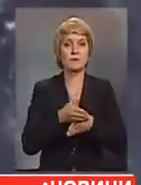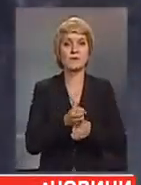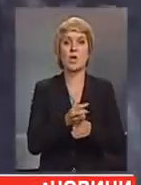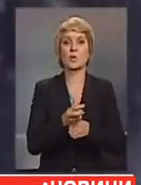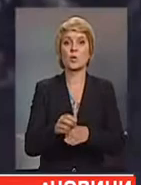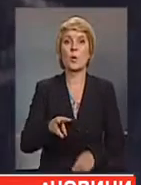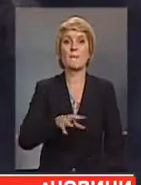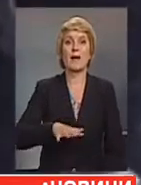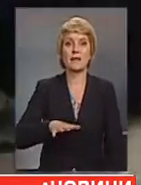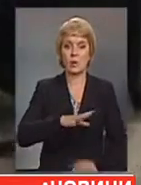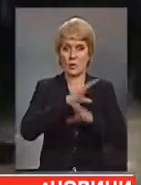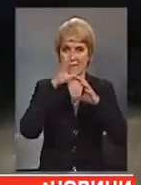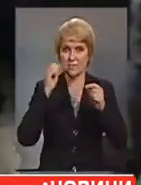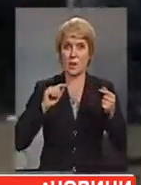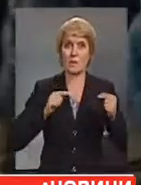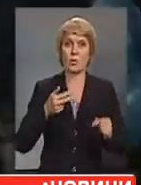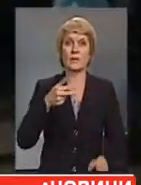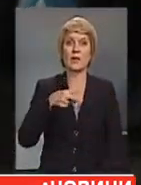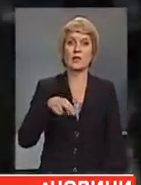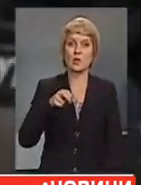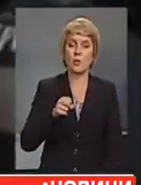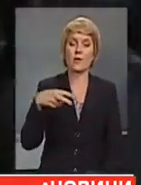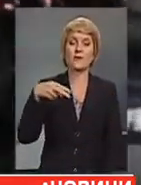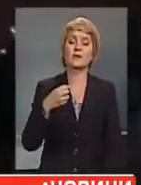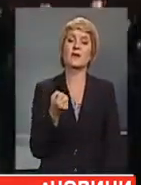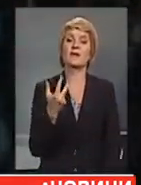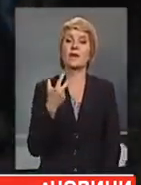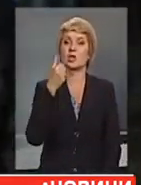Майдану в ніч проти 30 листопада 2013